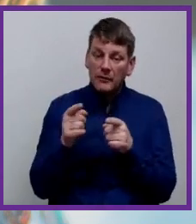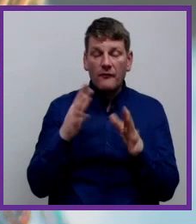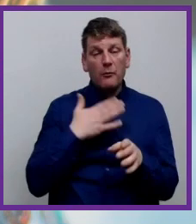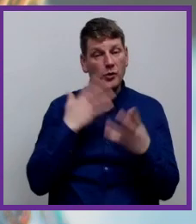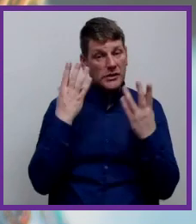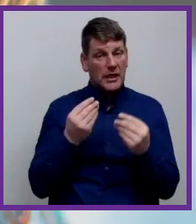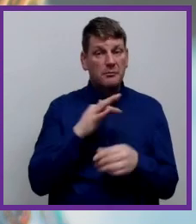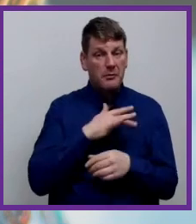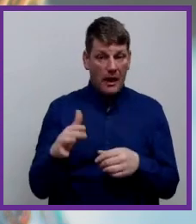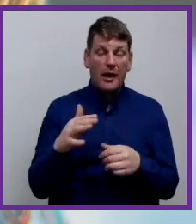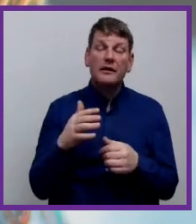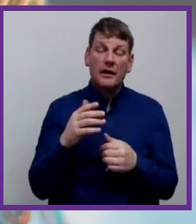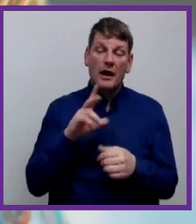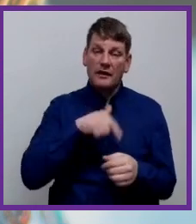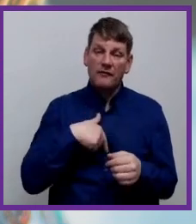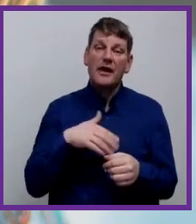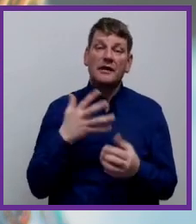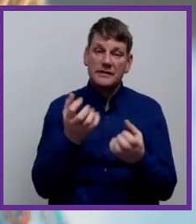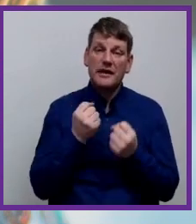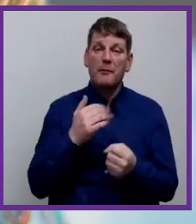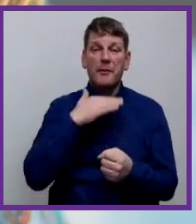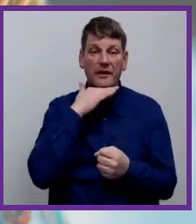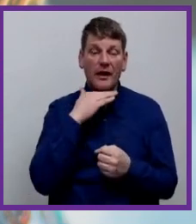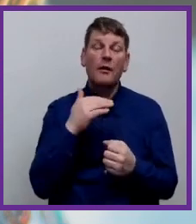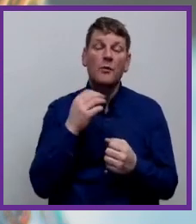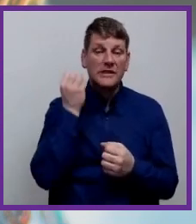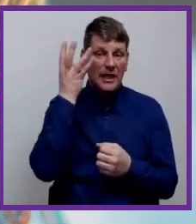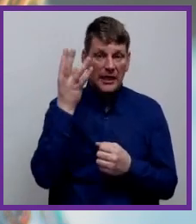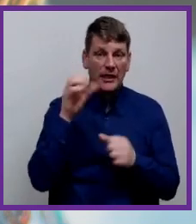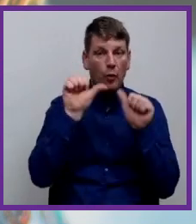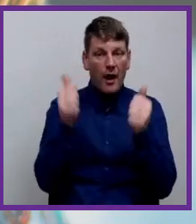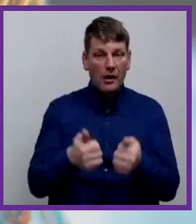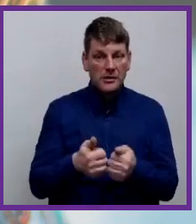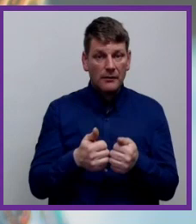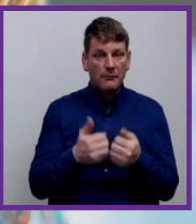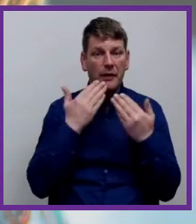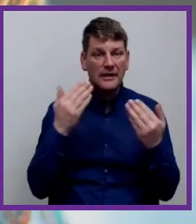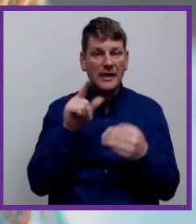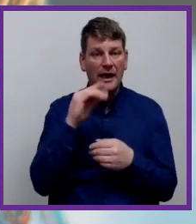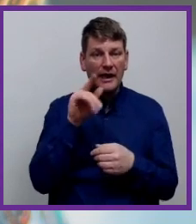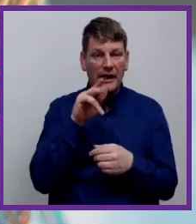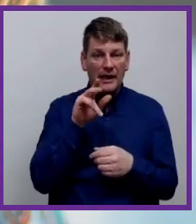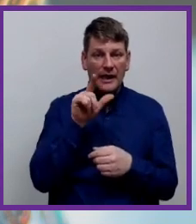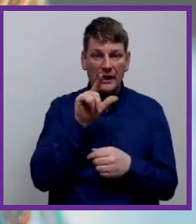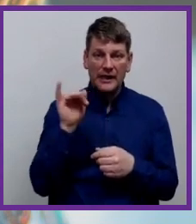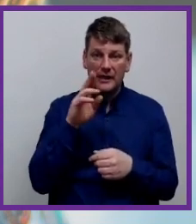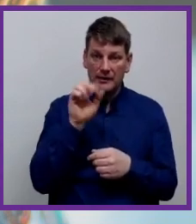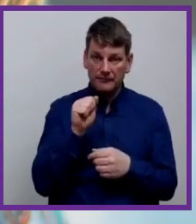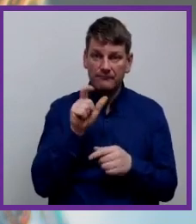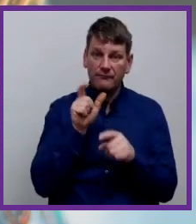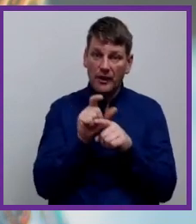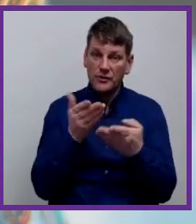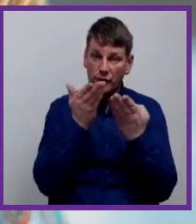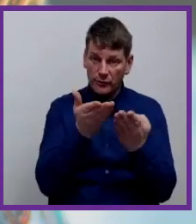bērni Latvijā saņem pietiekumu arī izglītību mākslā. Paldies, Elīna, vārds jums. Jā,